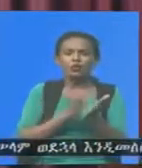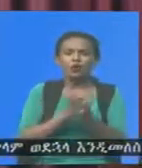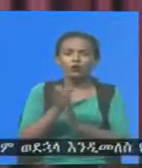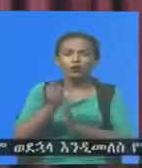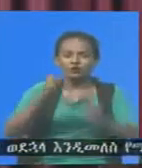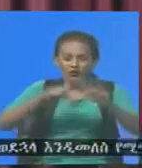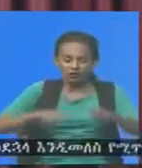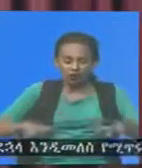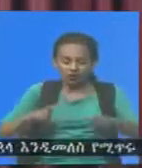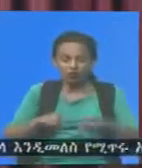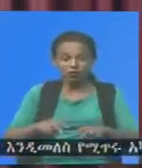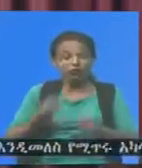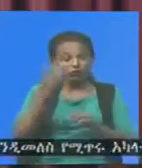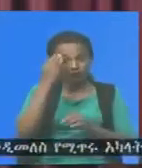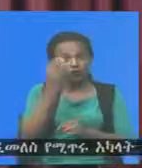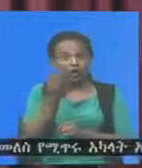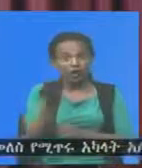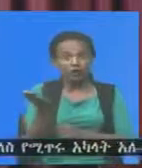ሪፖርት አቃላችሁ